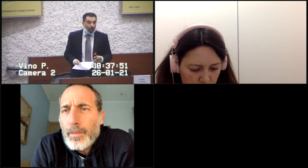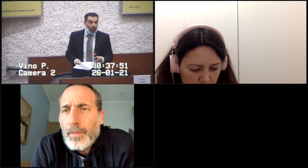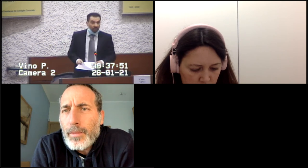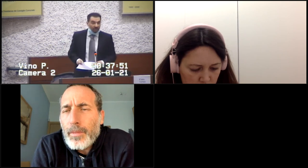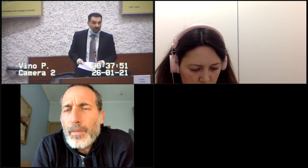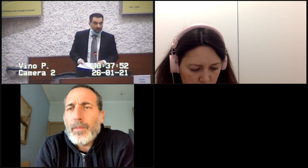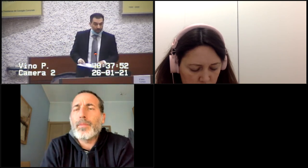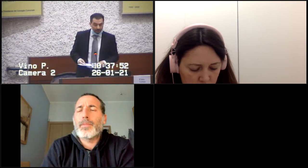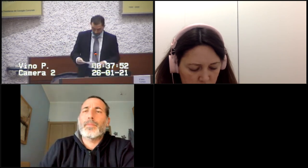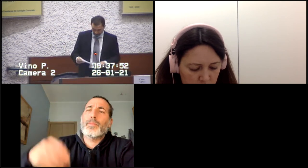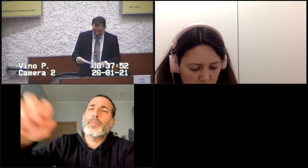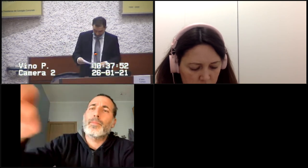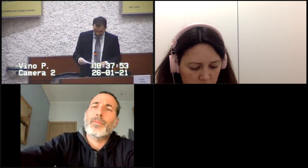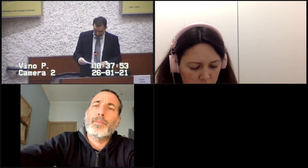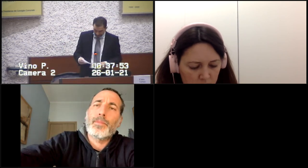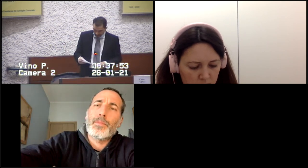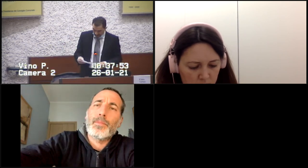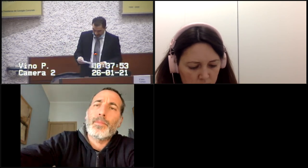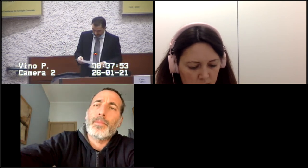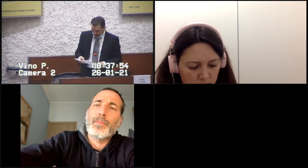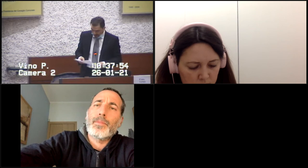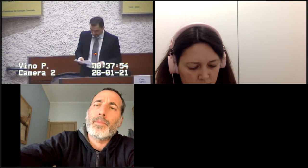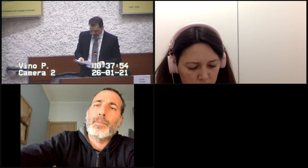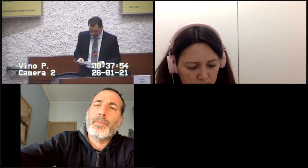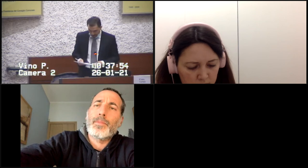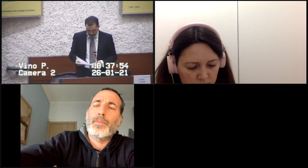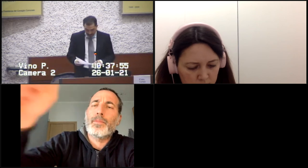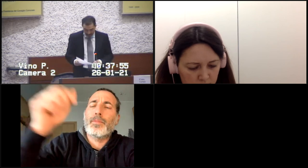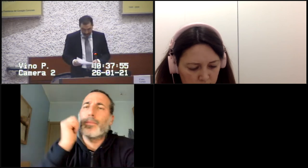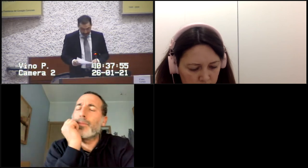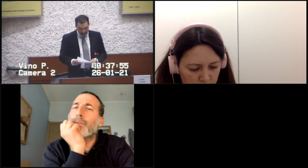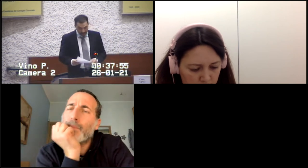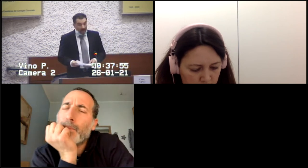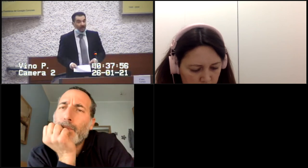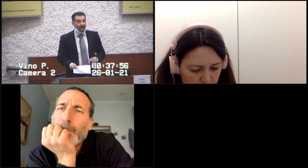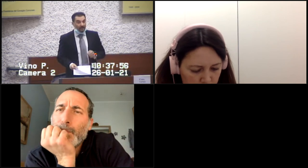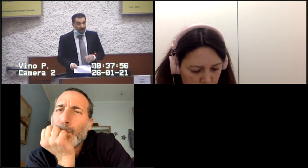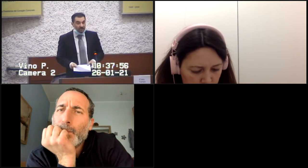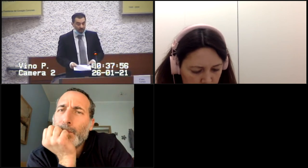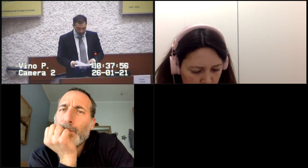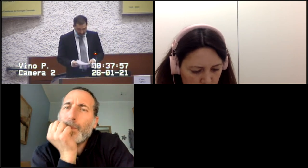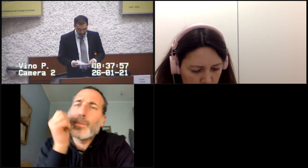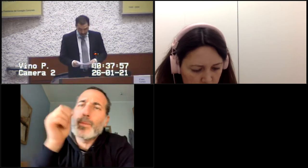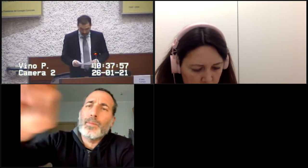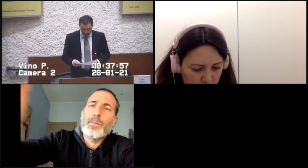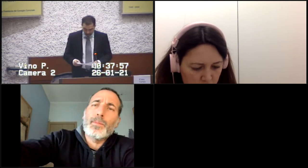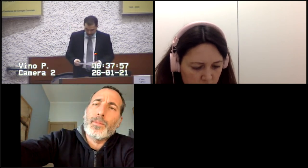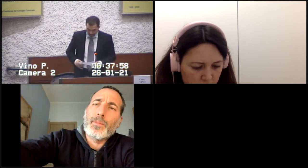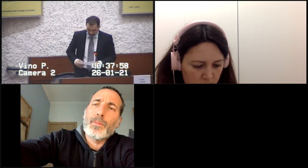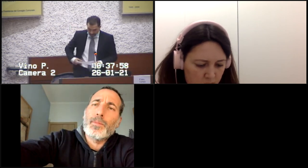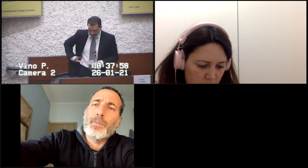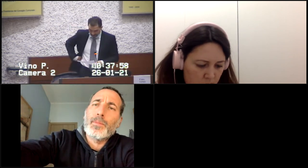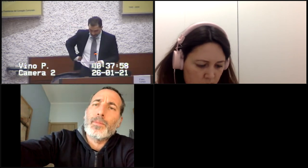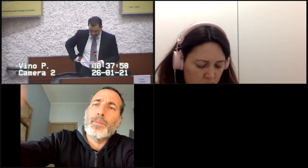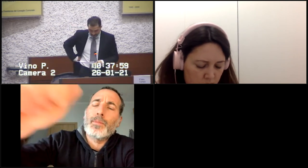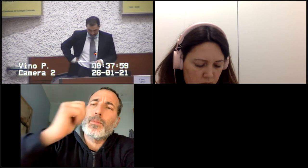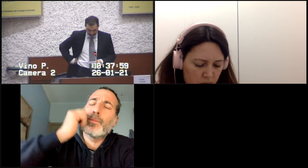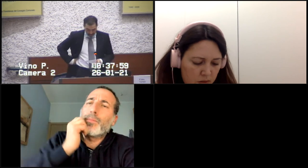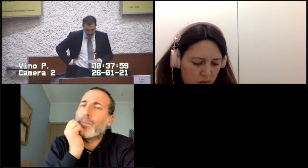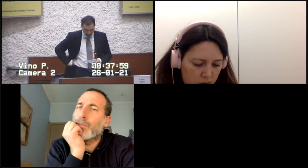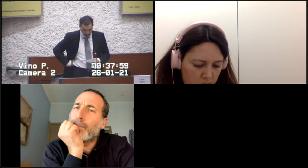Resta però tuttavia l'amarezza di trovarsi di fronte all'ennesimo atteggiamento da parte